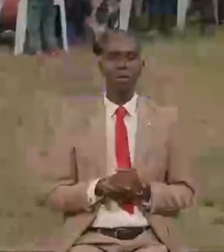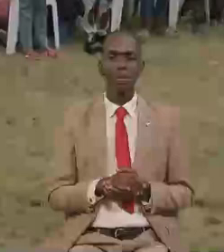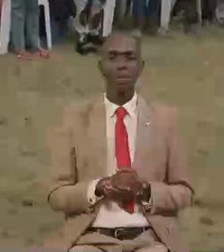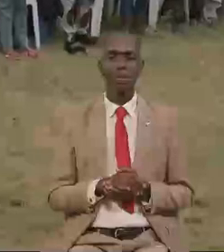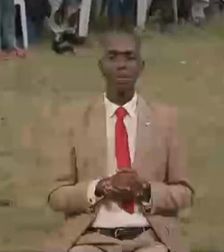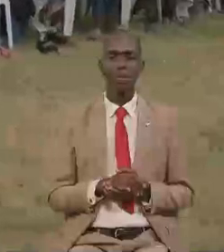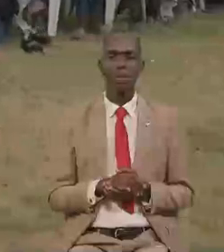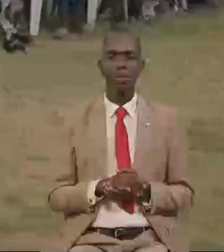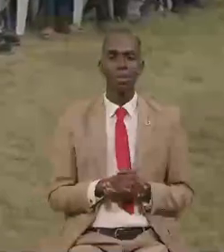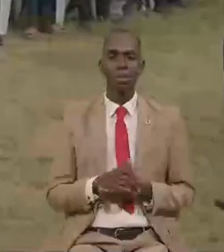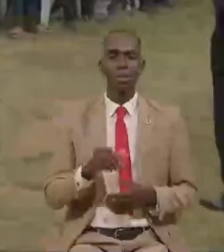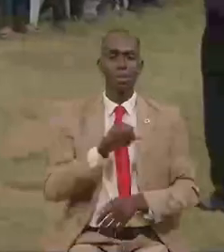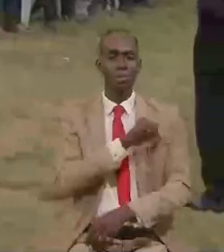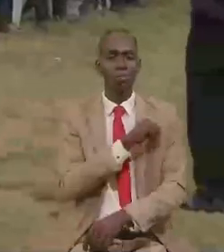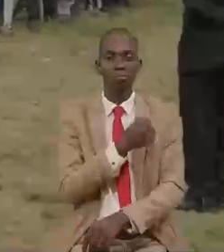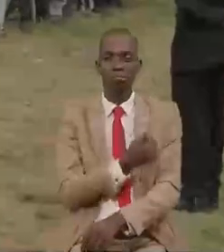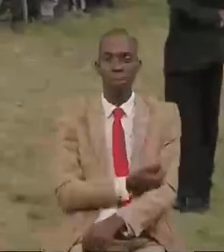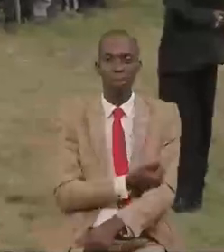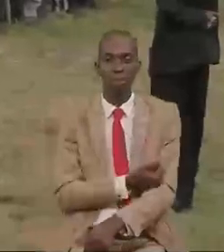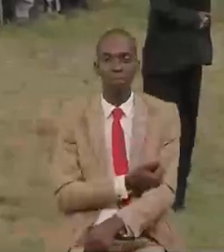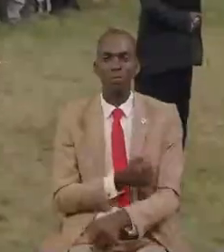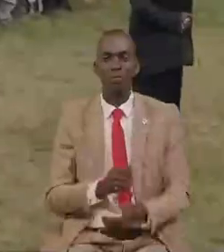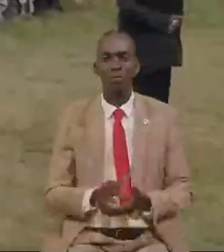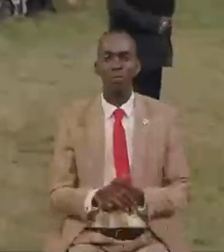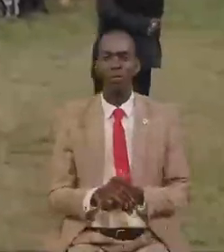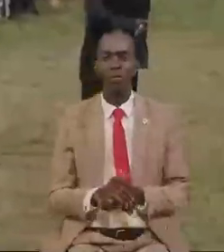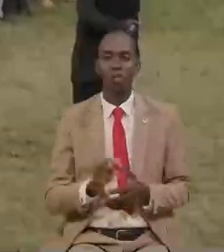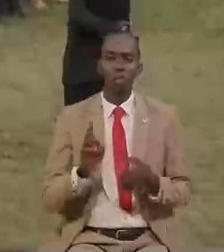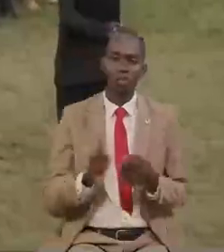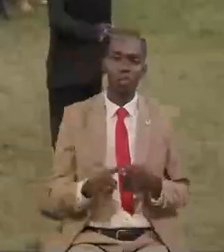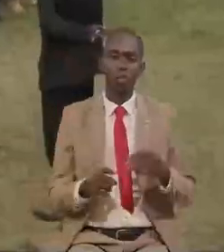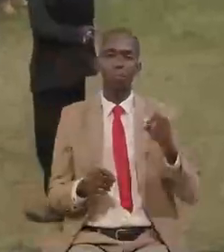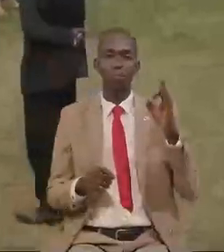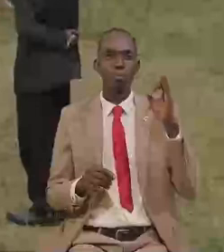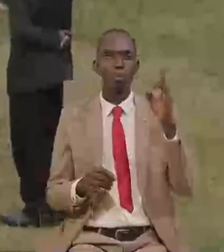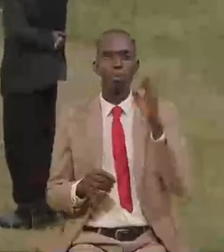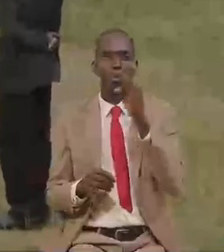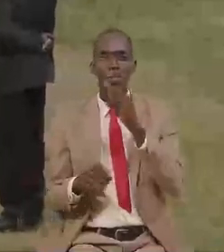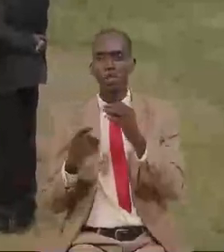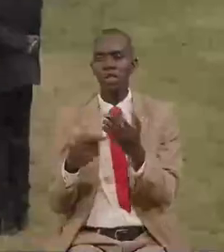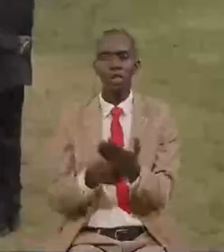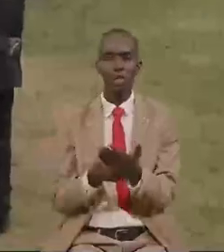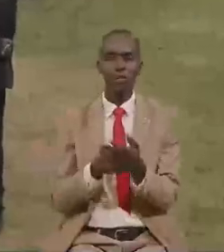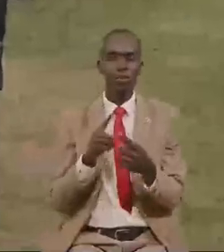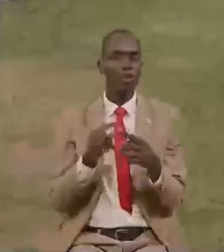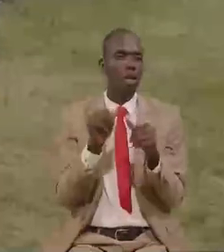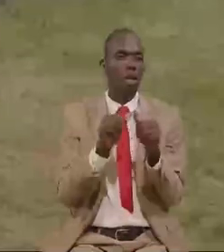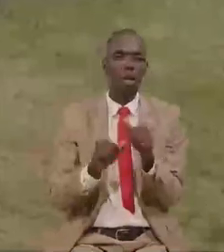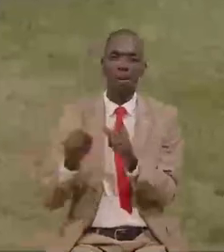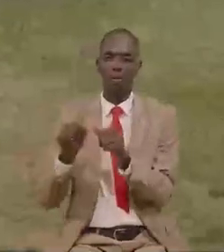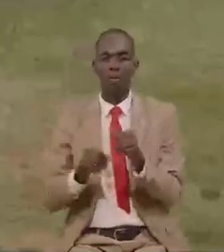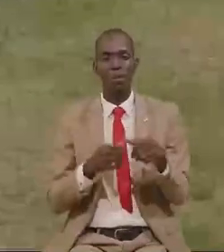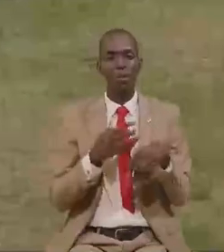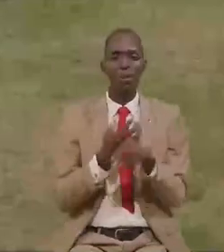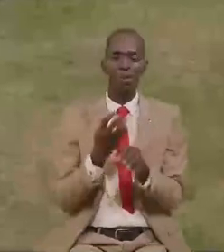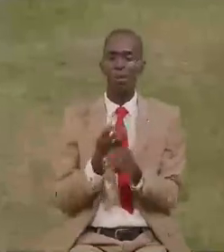L'autorisation. Prêcher l'évangile à toute la création.